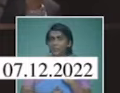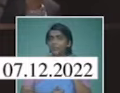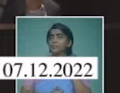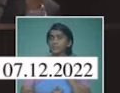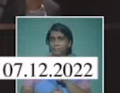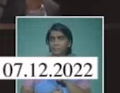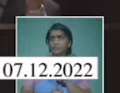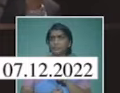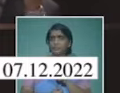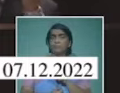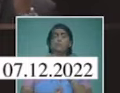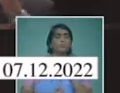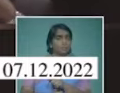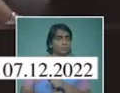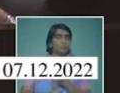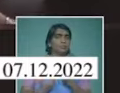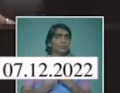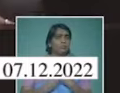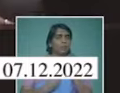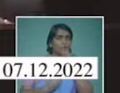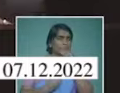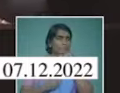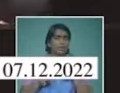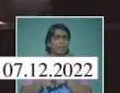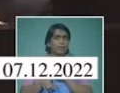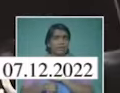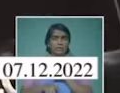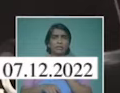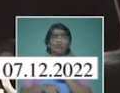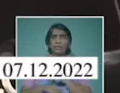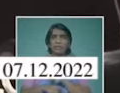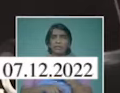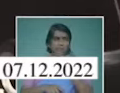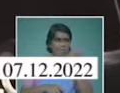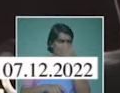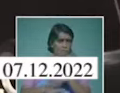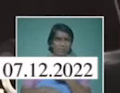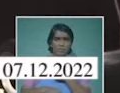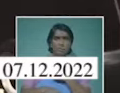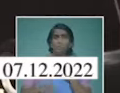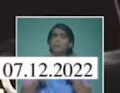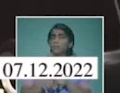அந்த வளமை போன்று உலர்கின்ற கதை சொல்லுவதாக சொல்லுகின்றார். அதனை நான் பொறுப்பாக நடந்து கொள்ள வேண்டும்.